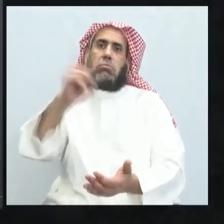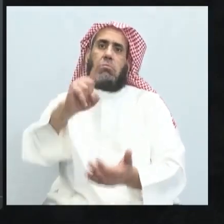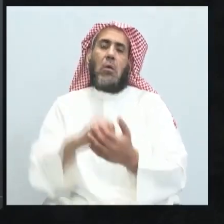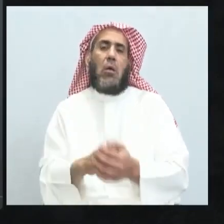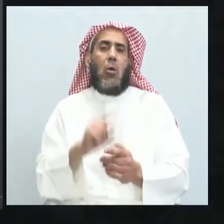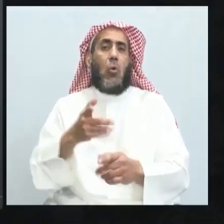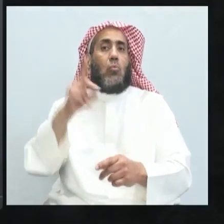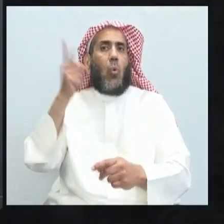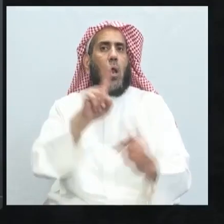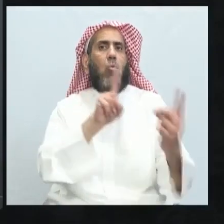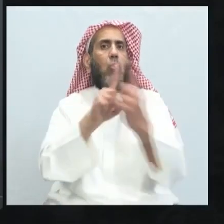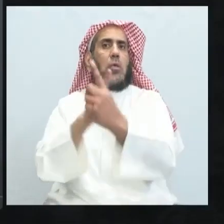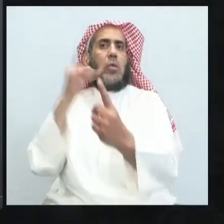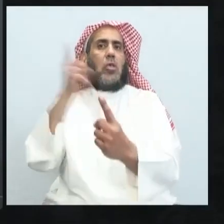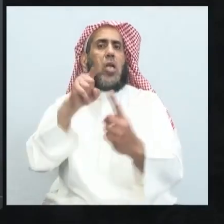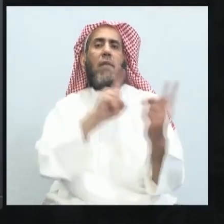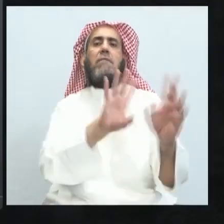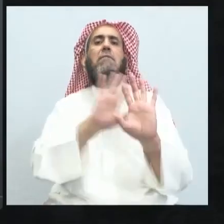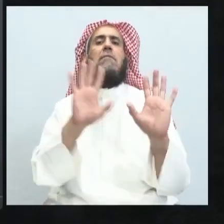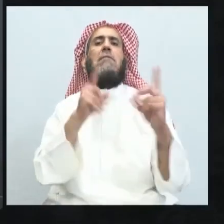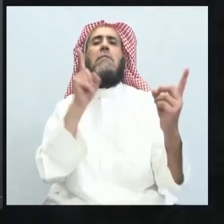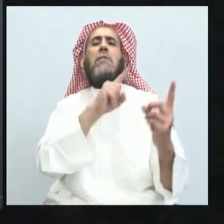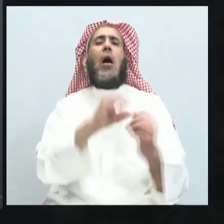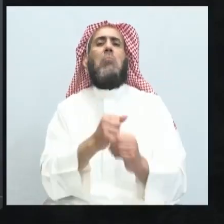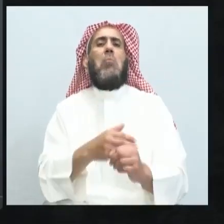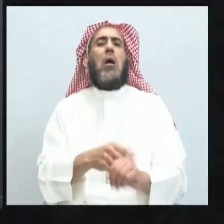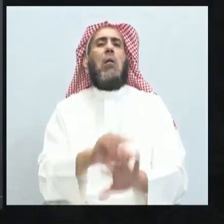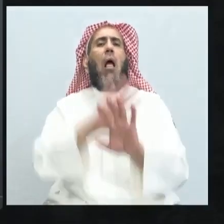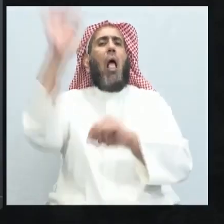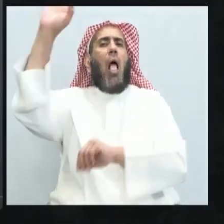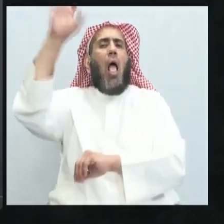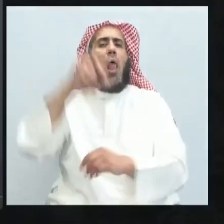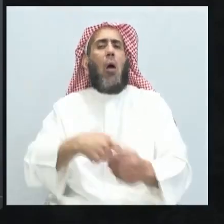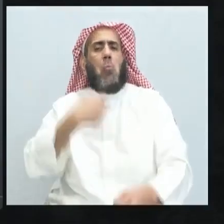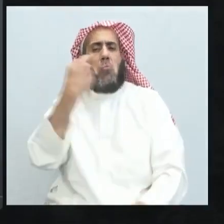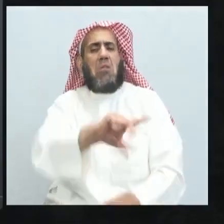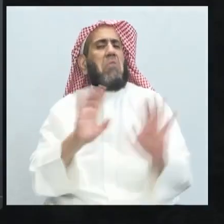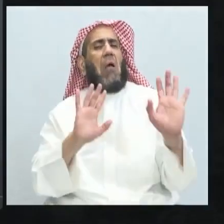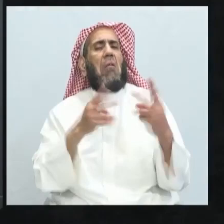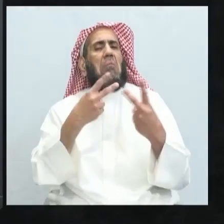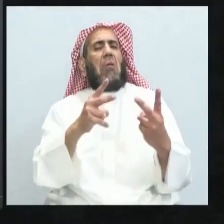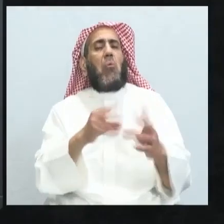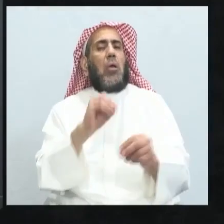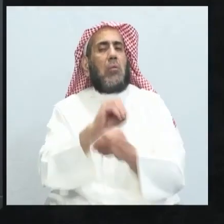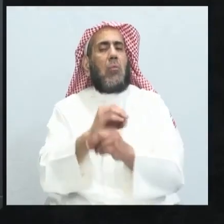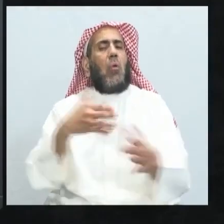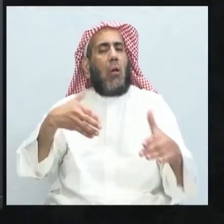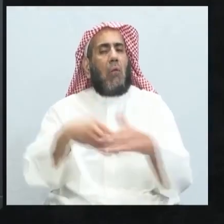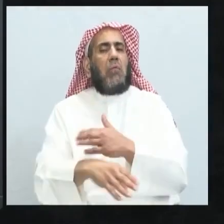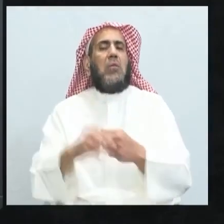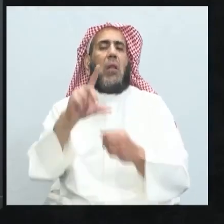انتم تحاربون تحاربون جيشا امامكم اما ان يستسلم او يدفع الجزيه واما ان يعني يدعو